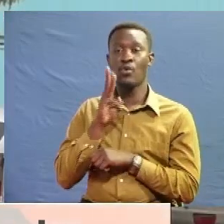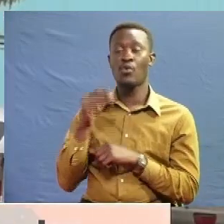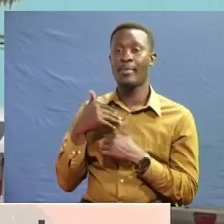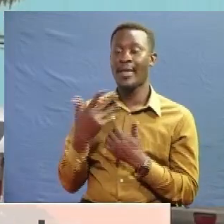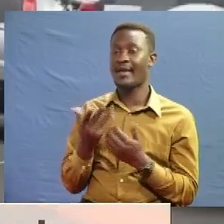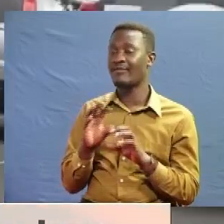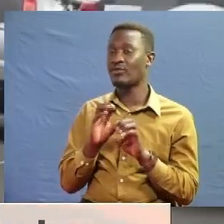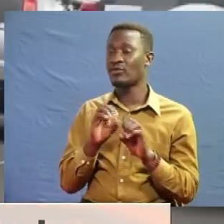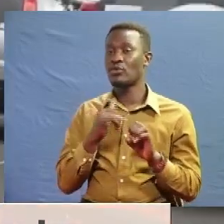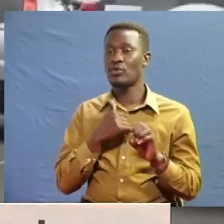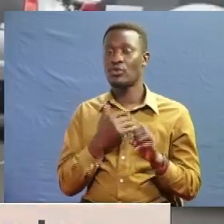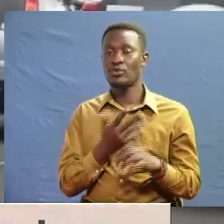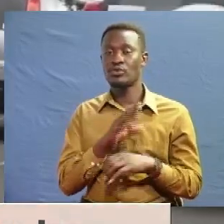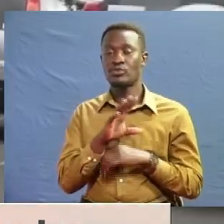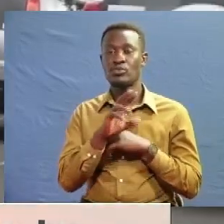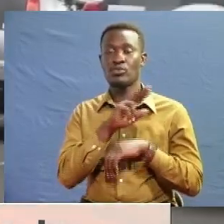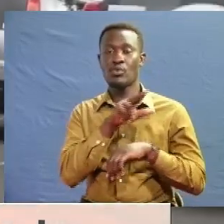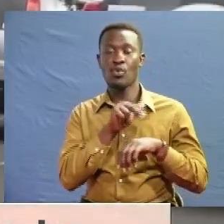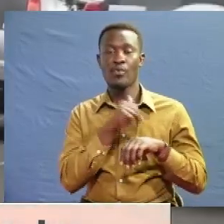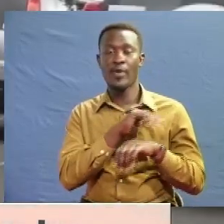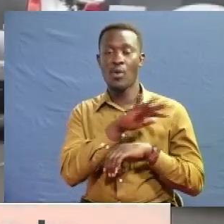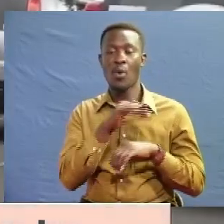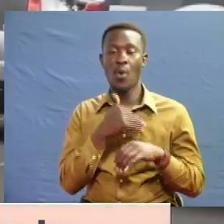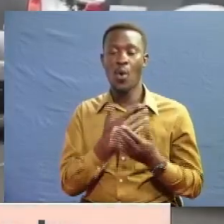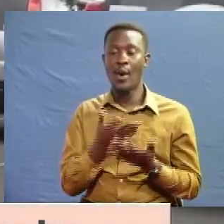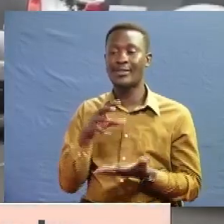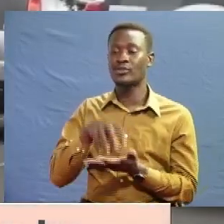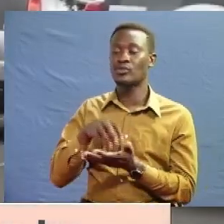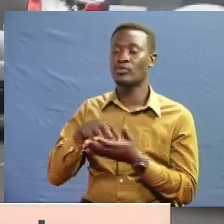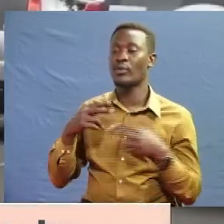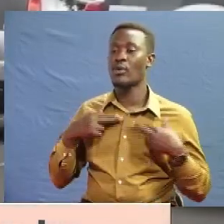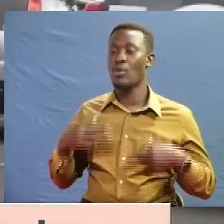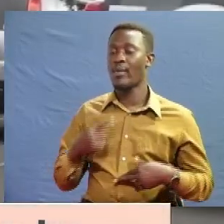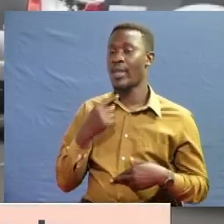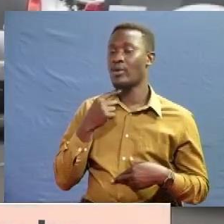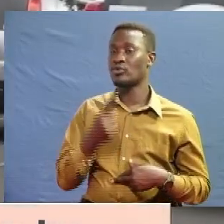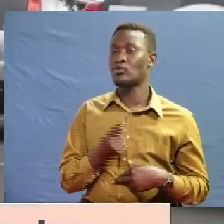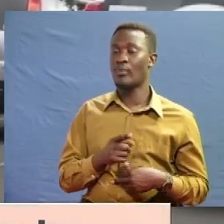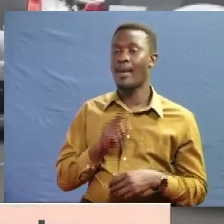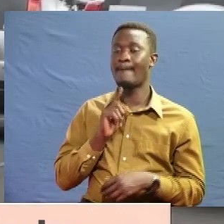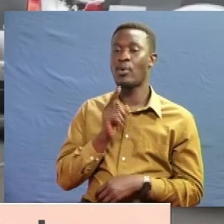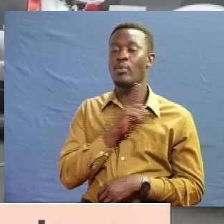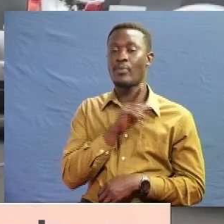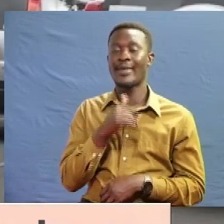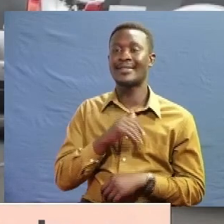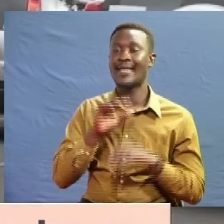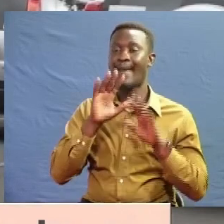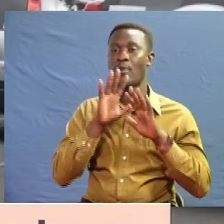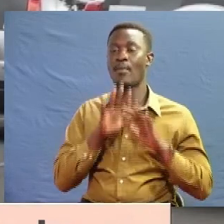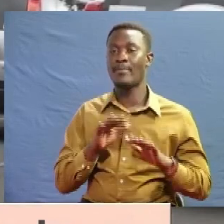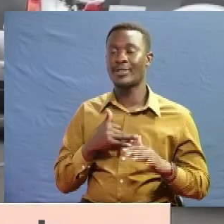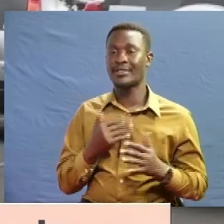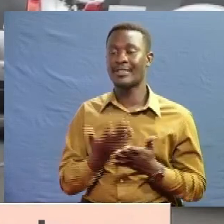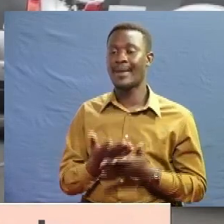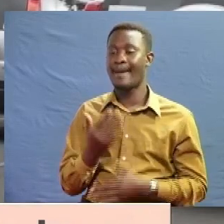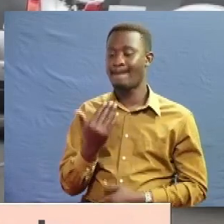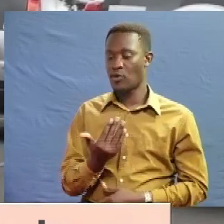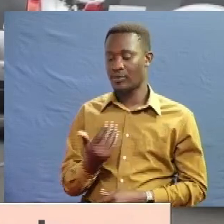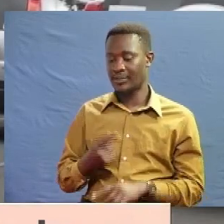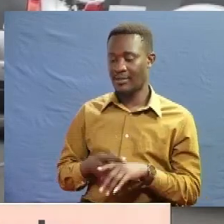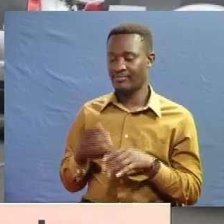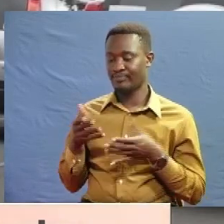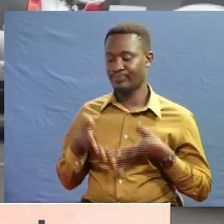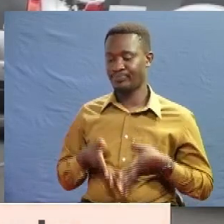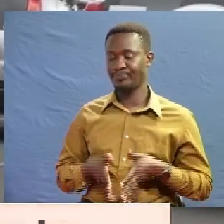wa chanjo hizo nchini, kwani vituo vingi vya afya vilitoa tahadhari kwamba chanjo hizo ni muhimu sana mara mtoto